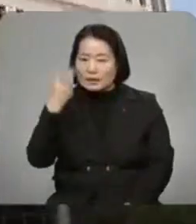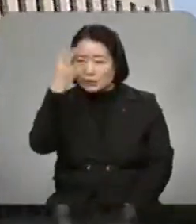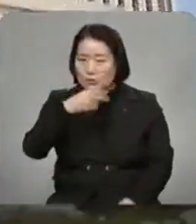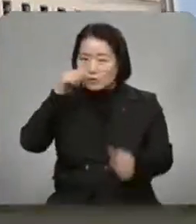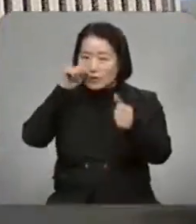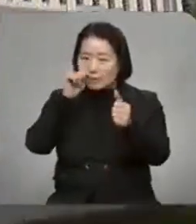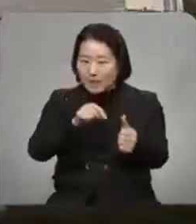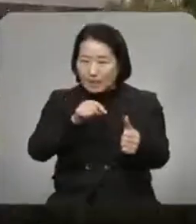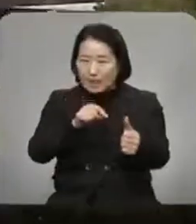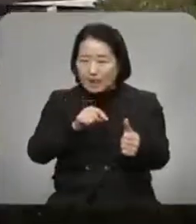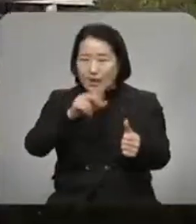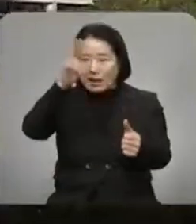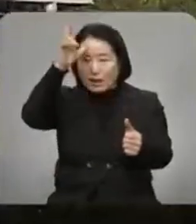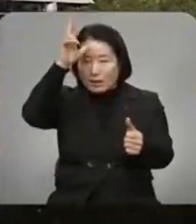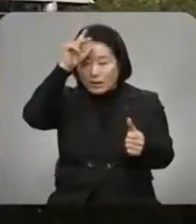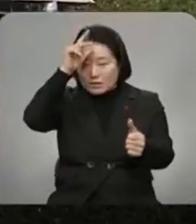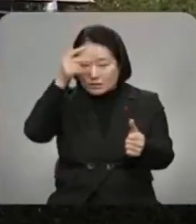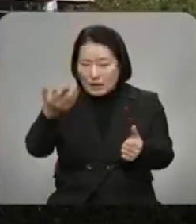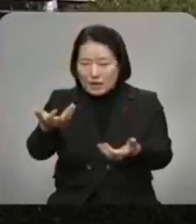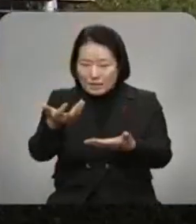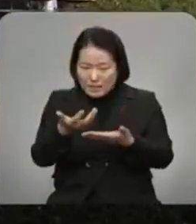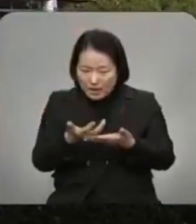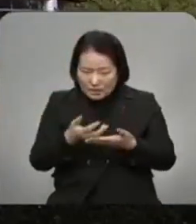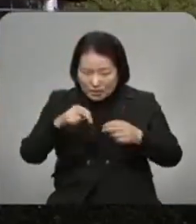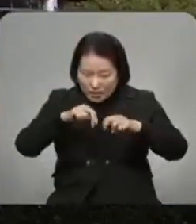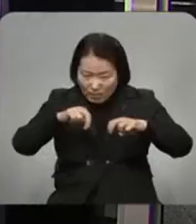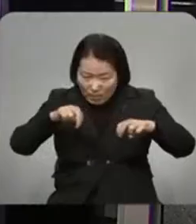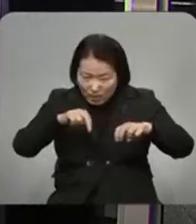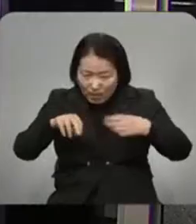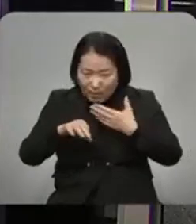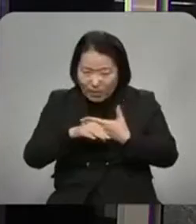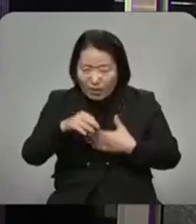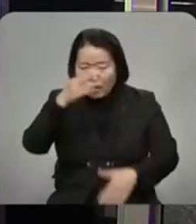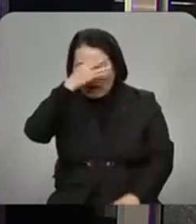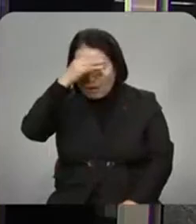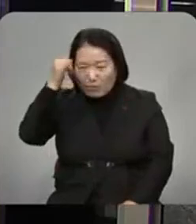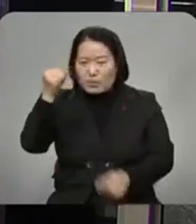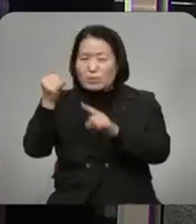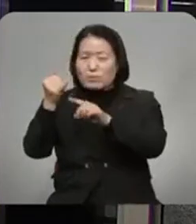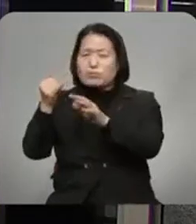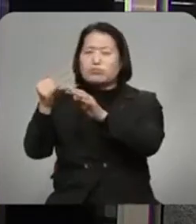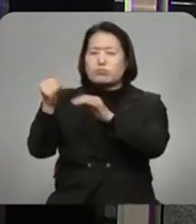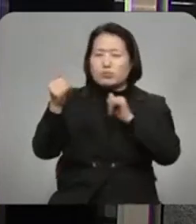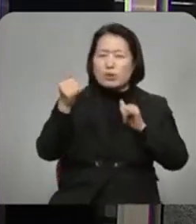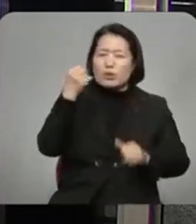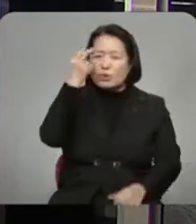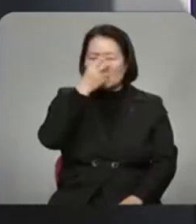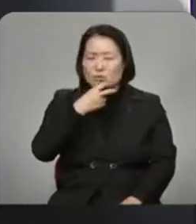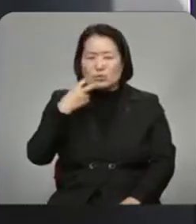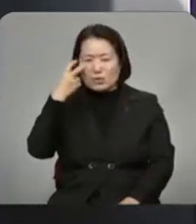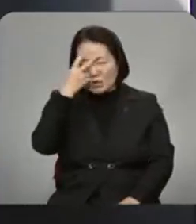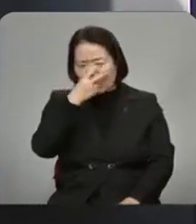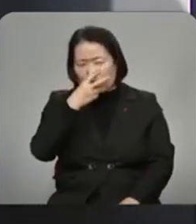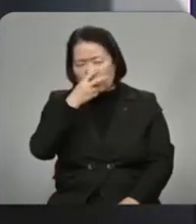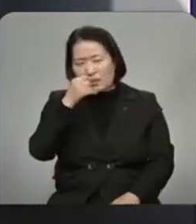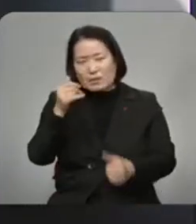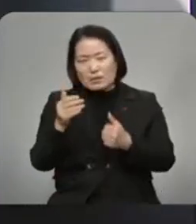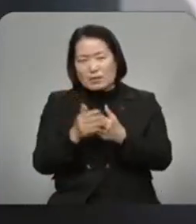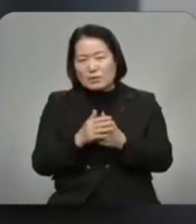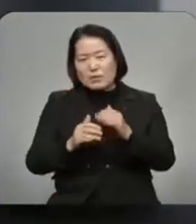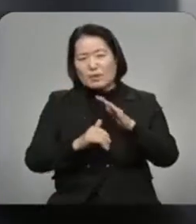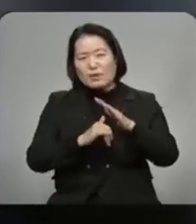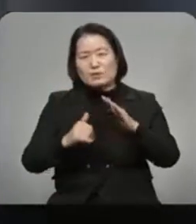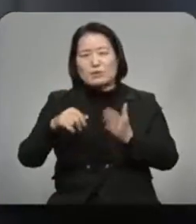따라 경찰이 다시을 들여보고 를 제차 조사할 가능성도 있어 유가족 반발도 거세질